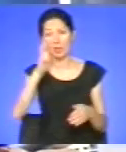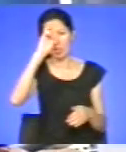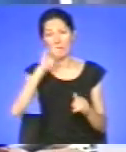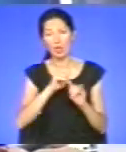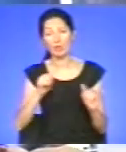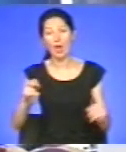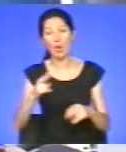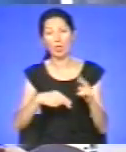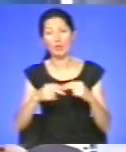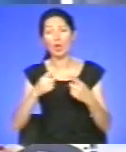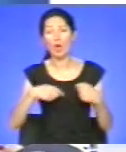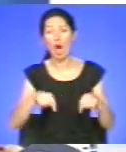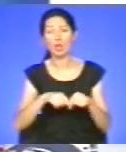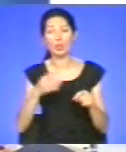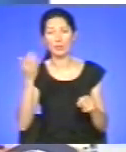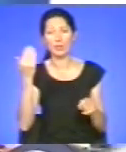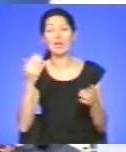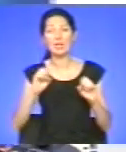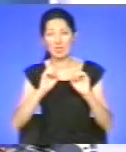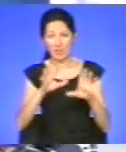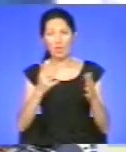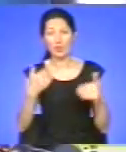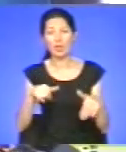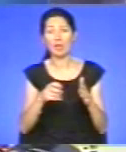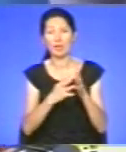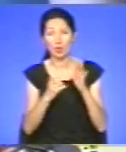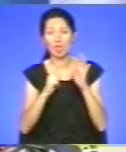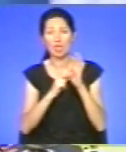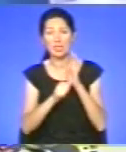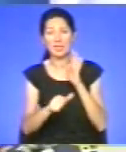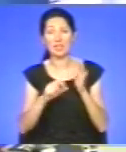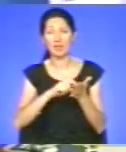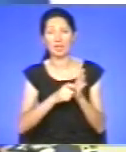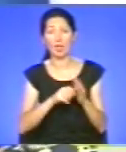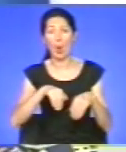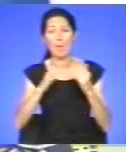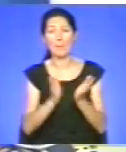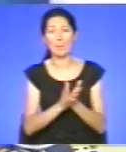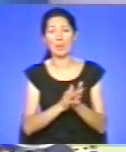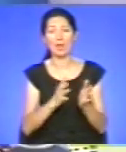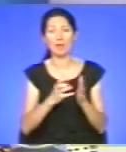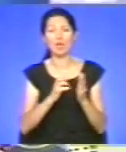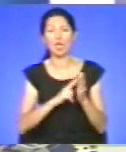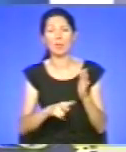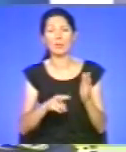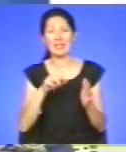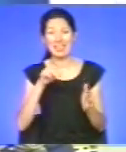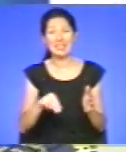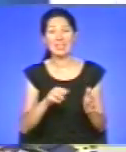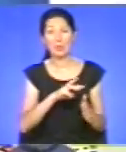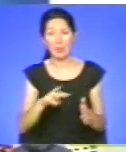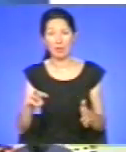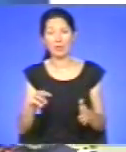вже 967 квартир, общей площадью 72 тисячі метрів квадратних. Но эта цифра